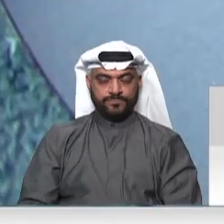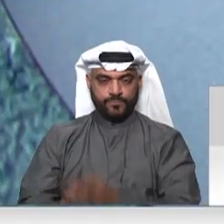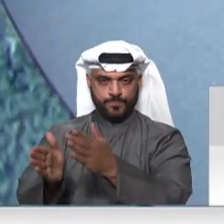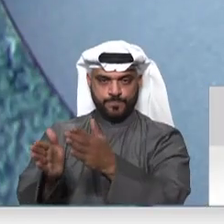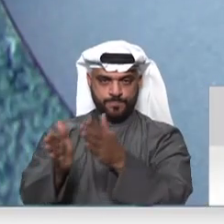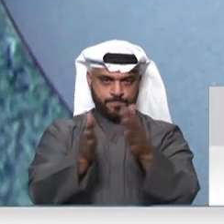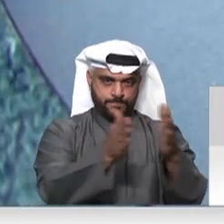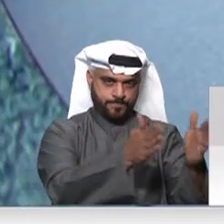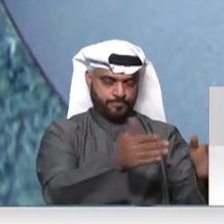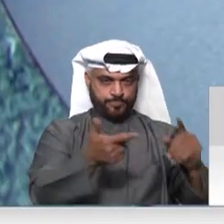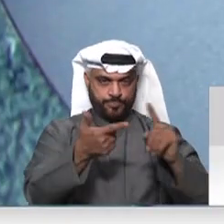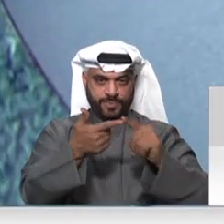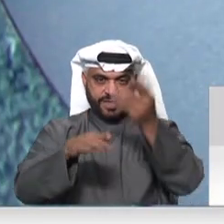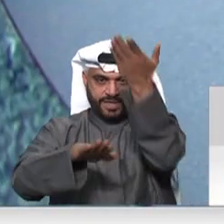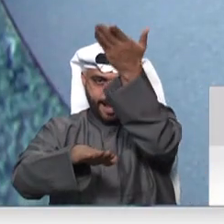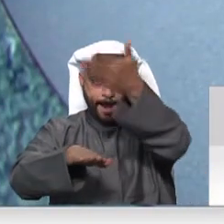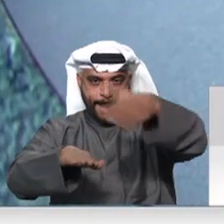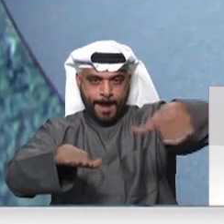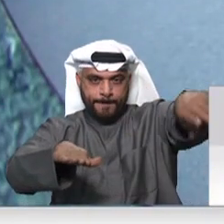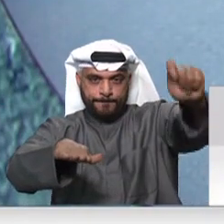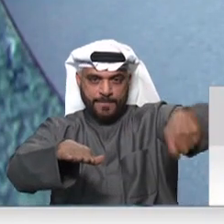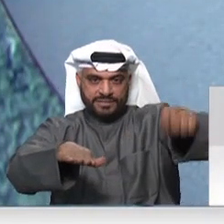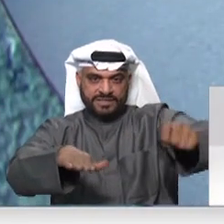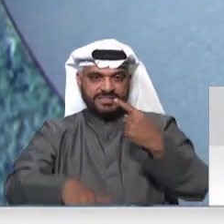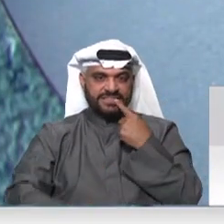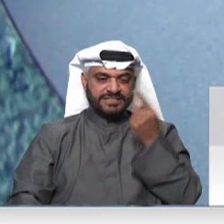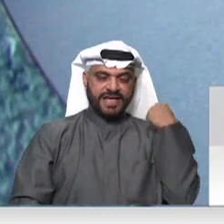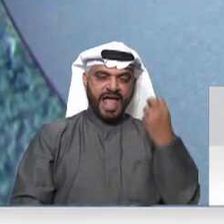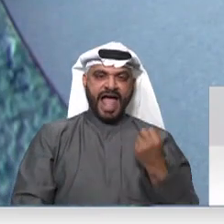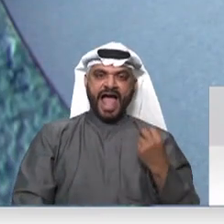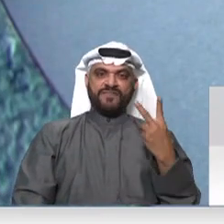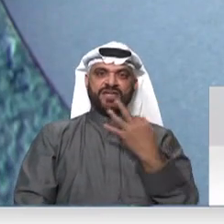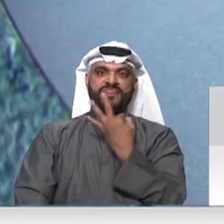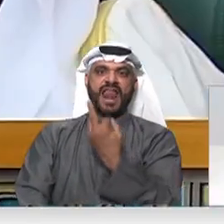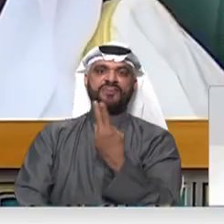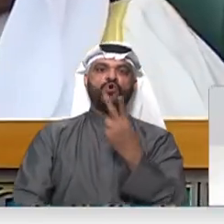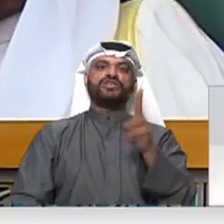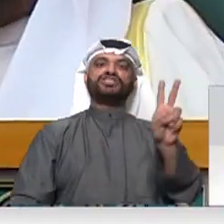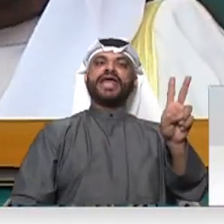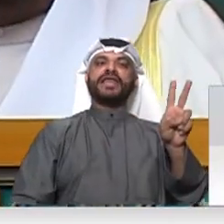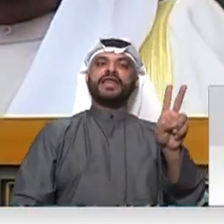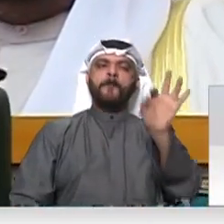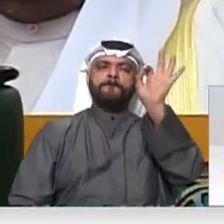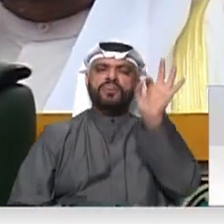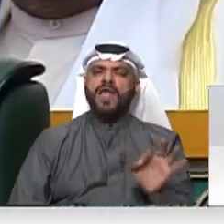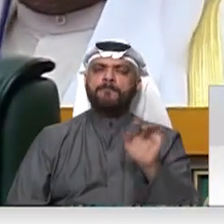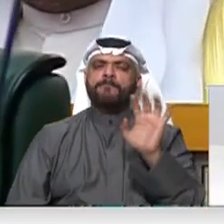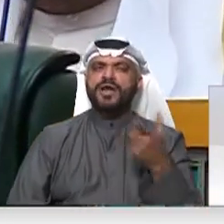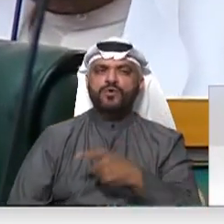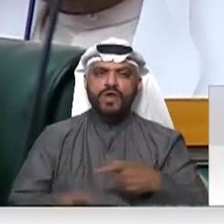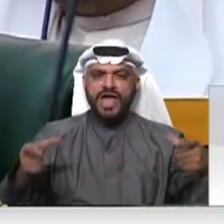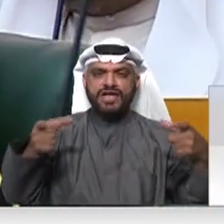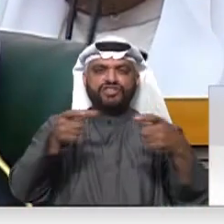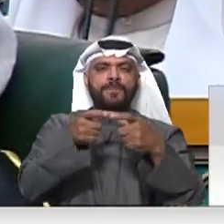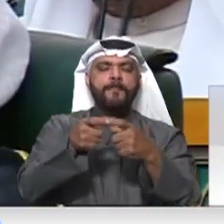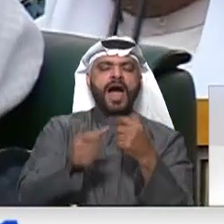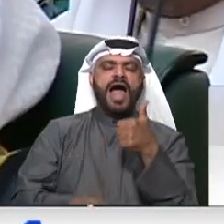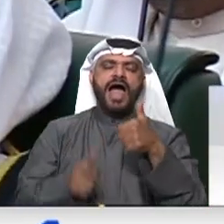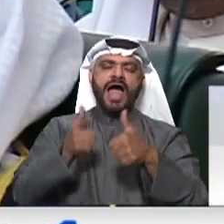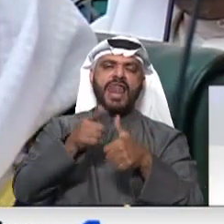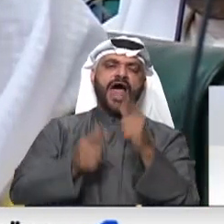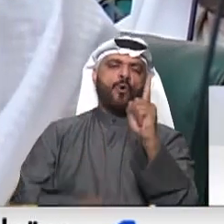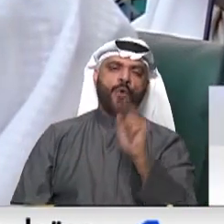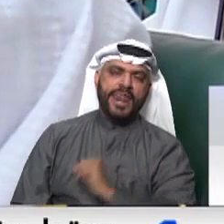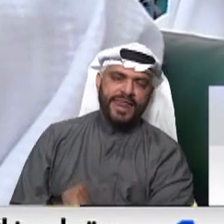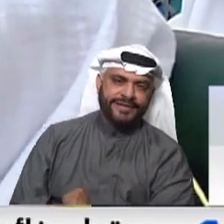وشهد مجلس الأمة خلال عام 2023 وتحديدا في دور الانعقاد الأول من الفصل التشريعي